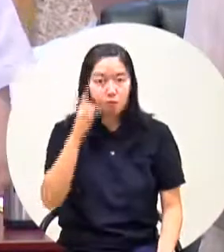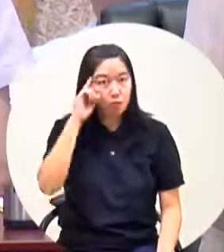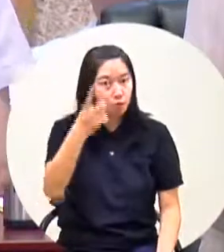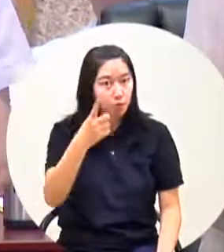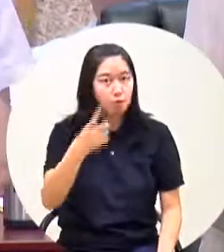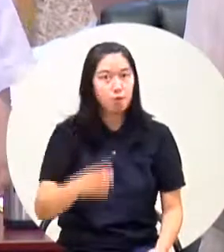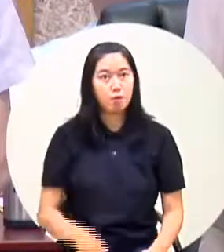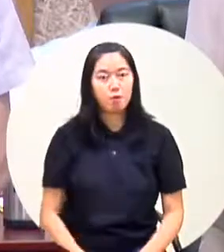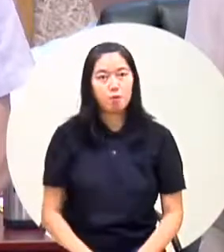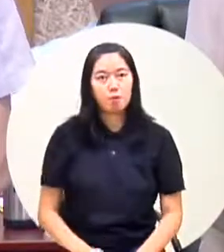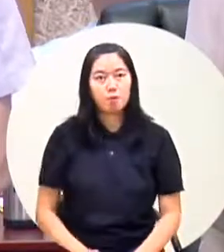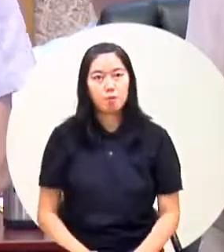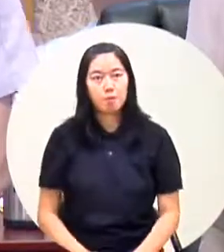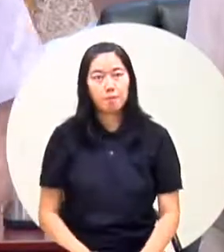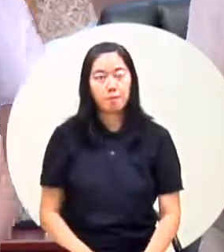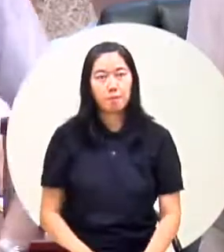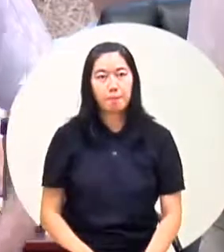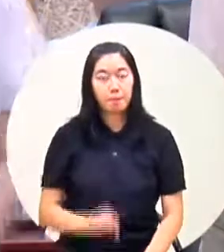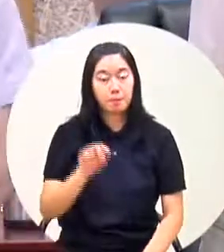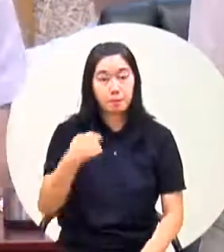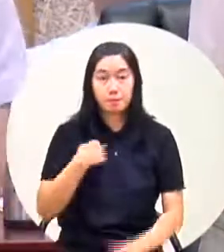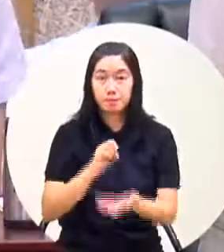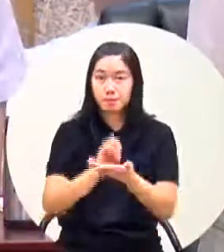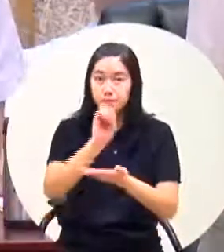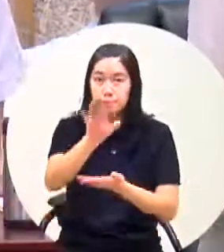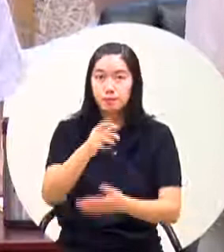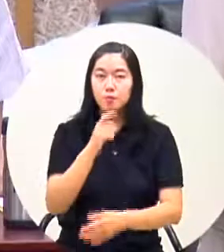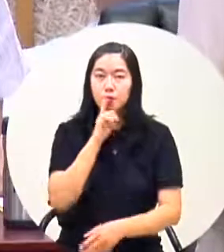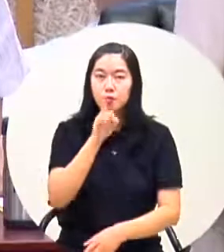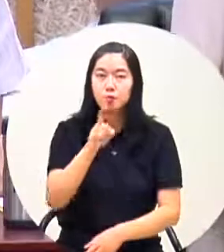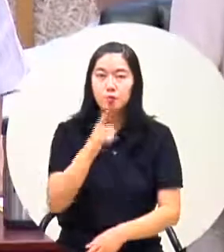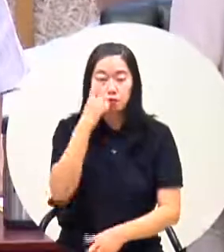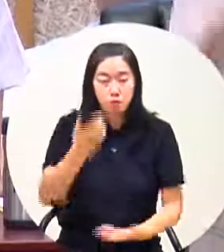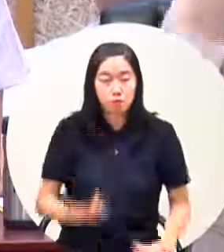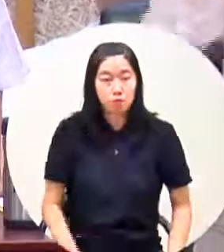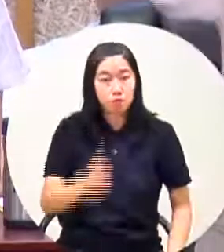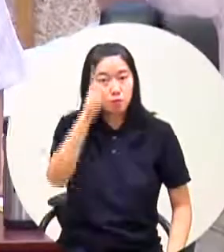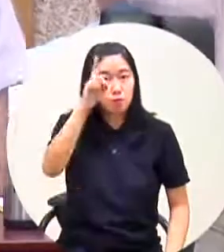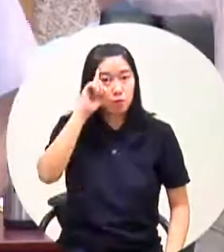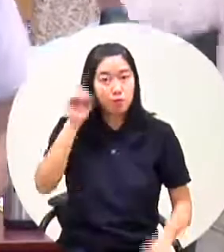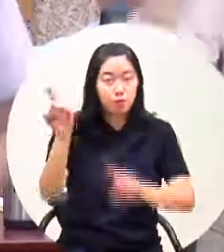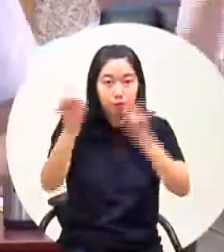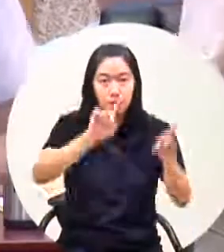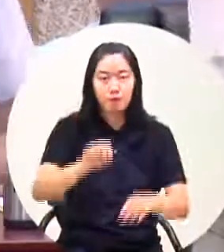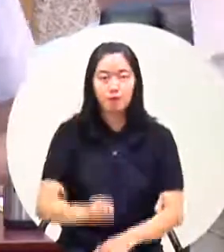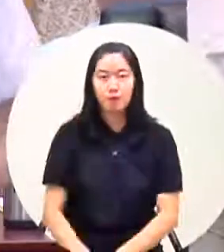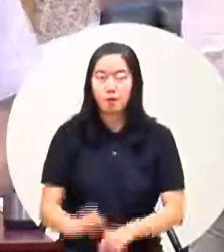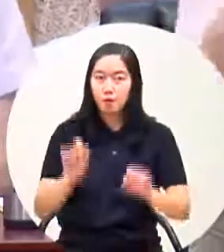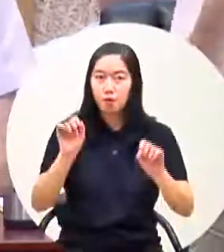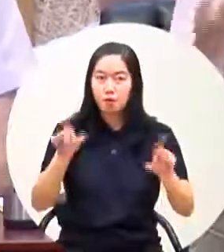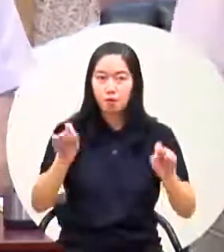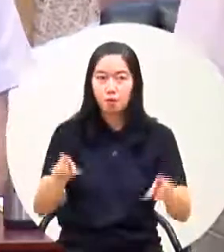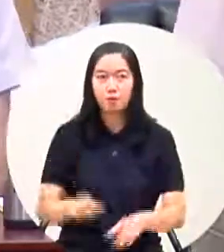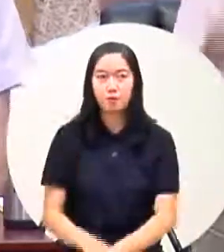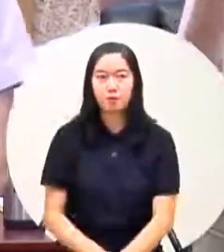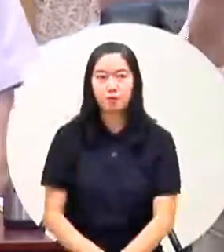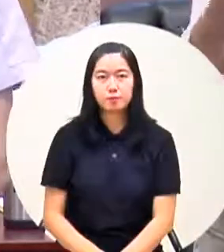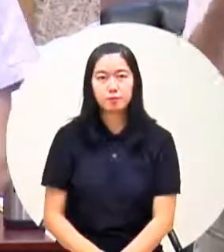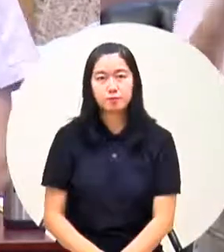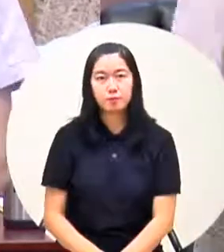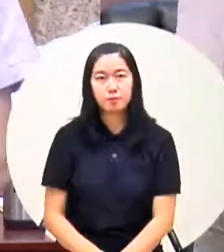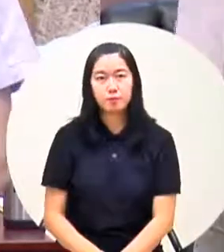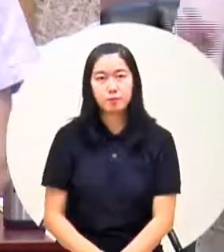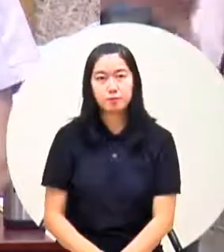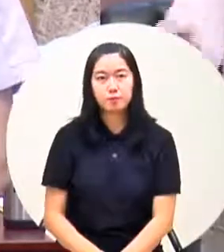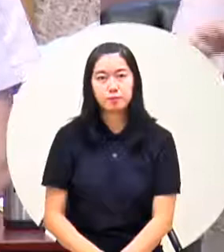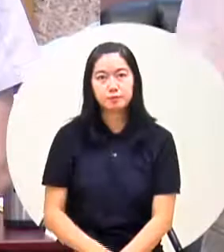我想这个部分跟议员报告后，我们并没有说叫他们只能休1天，我们是开，就是我们一周的一 个。我们当然不会，你当然没